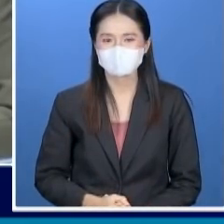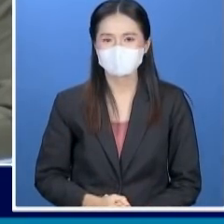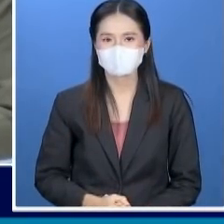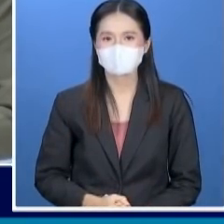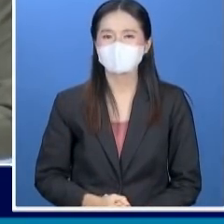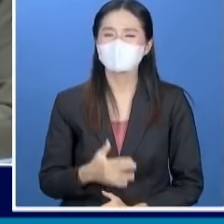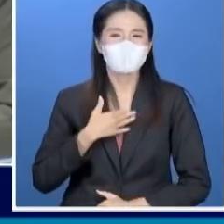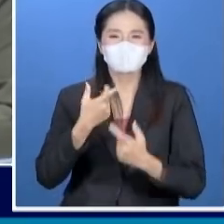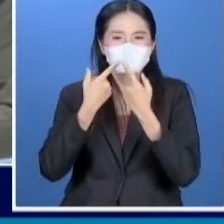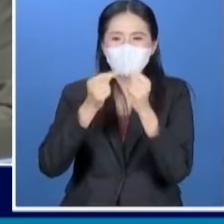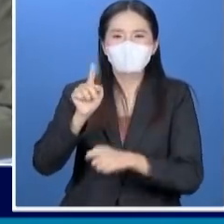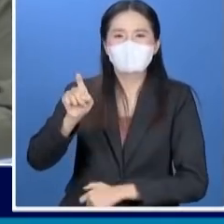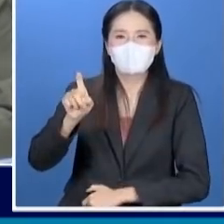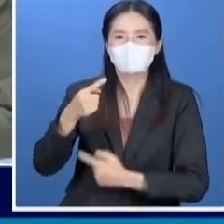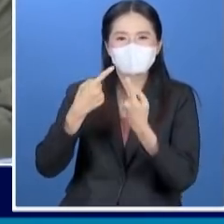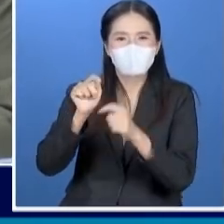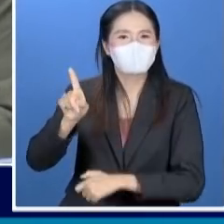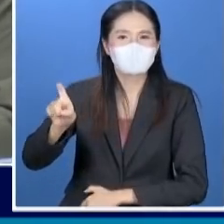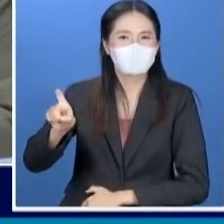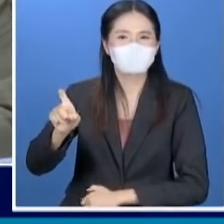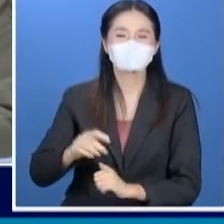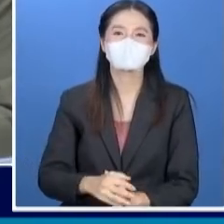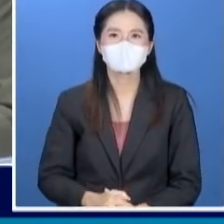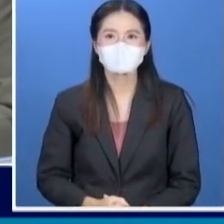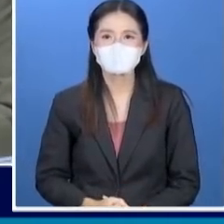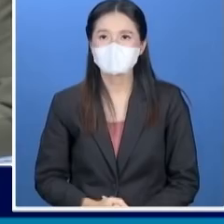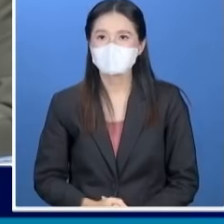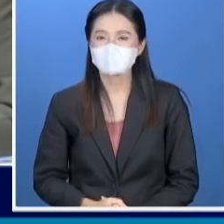อันนี้คงตอบแทนแซนไม่ได้นะครับครับครับ